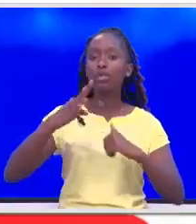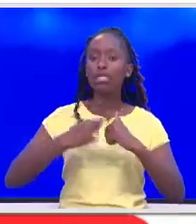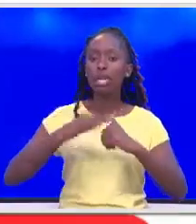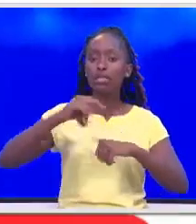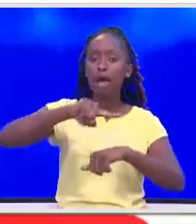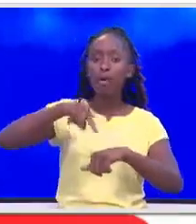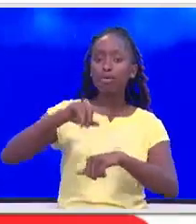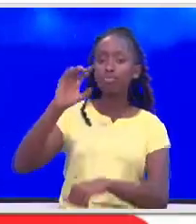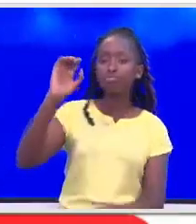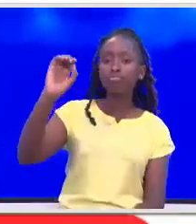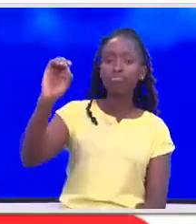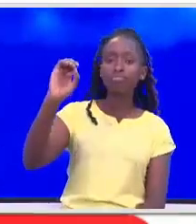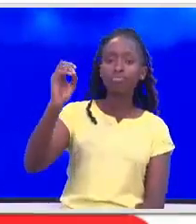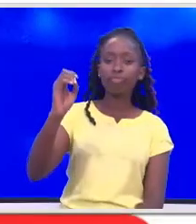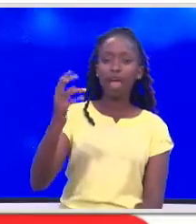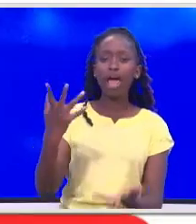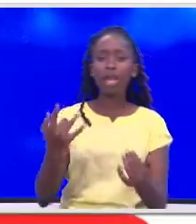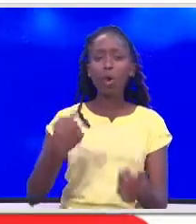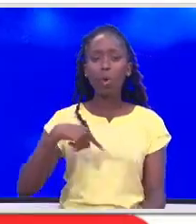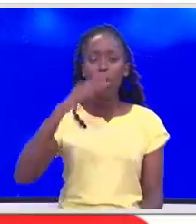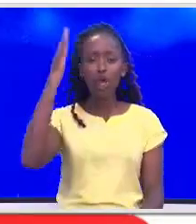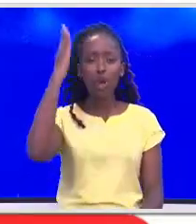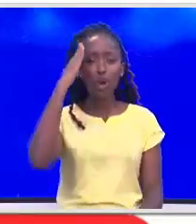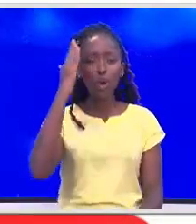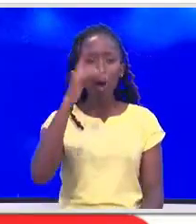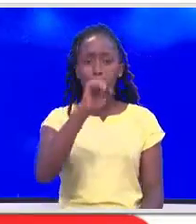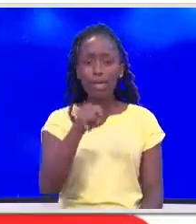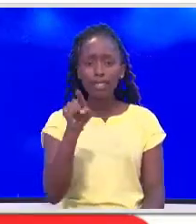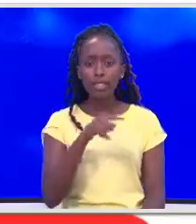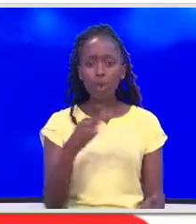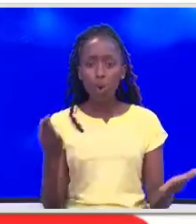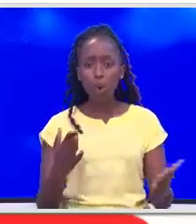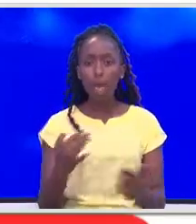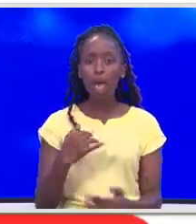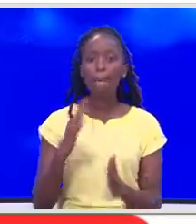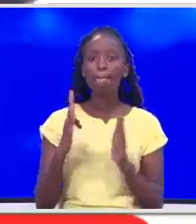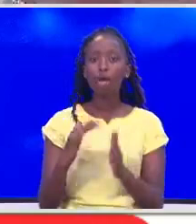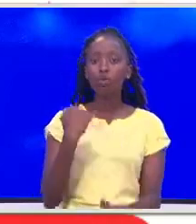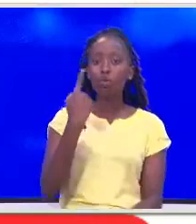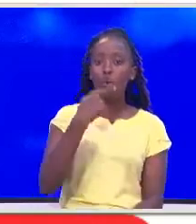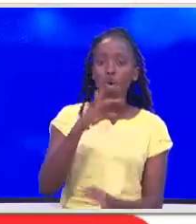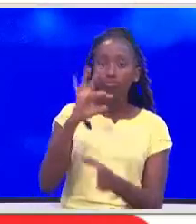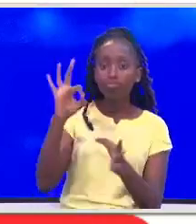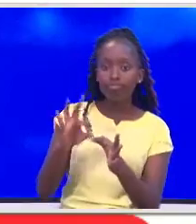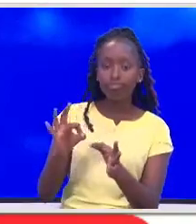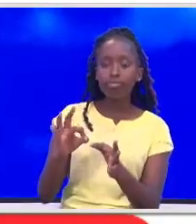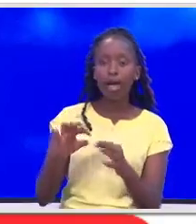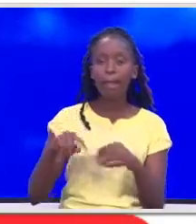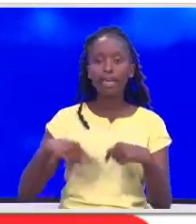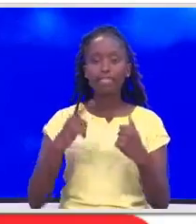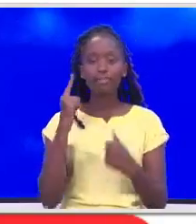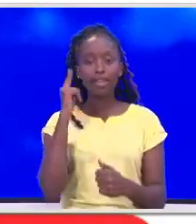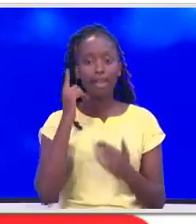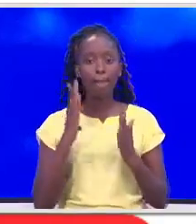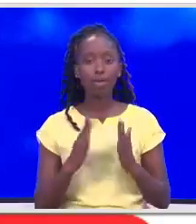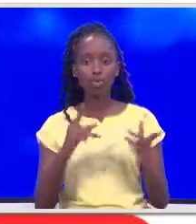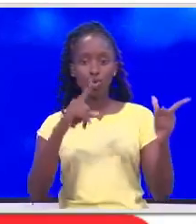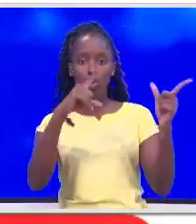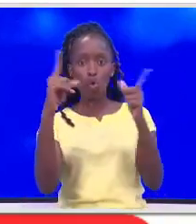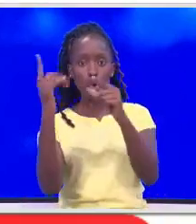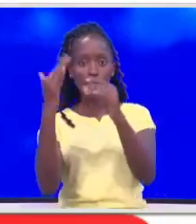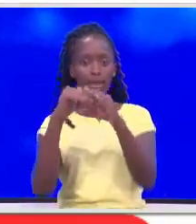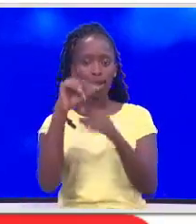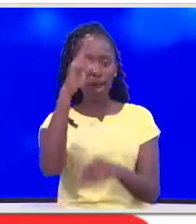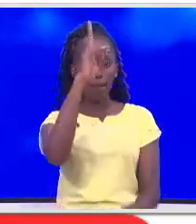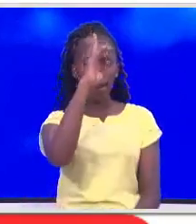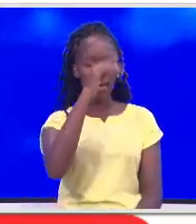Tayari unajua makosa yuko wapi. Nani na nani na nani. Mimi nilisikia ati jamaa anaenda kwa polisi. Ati